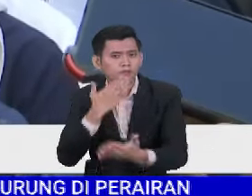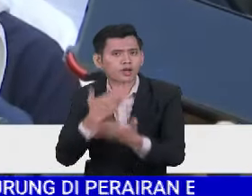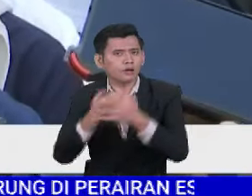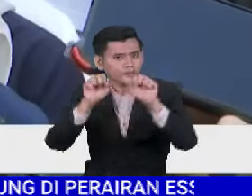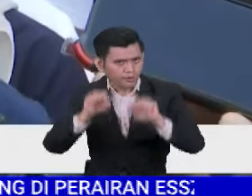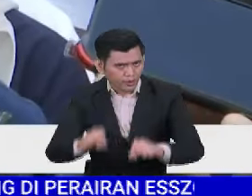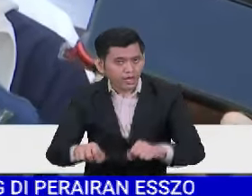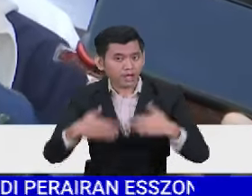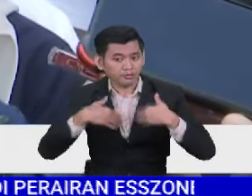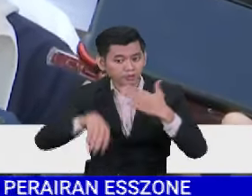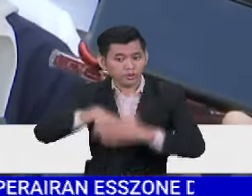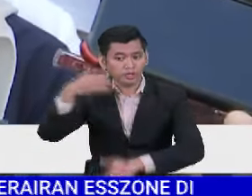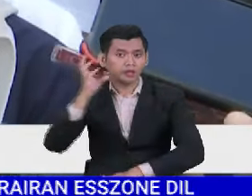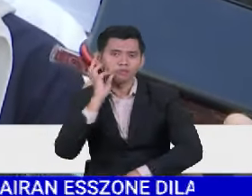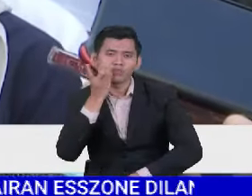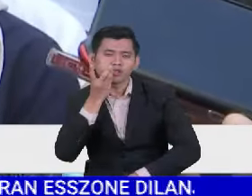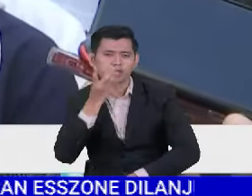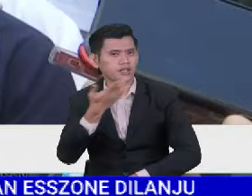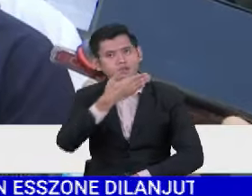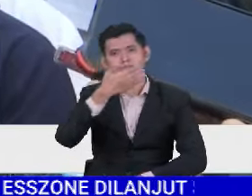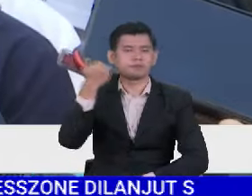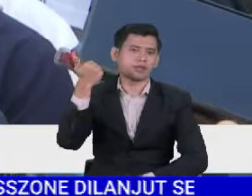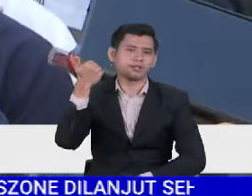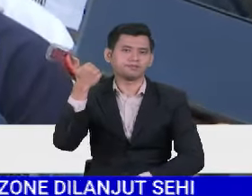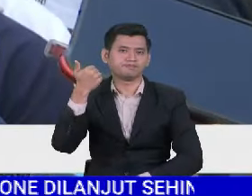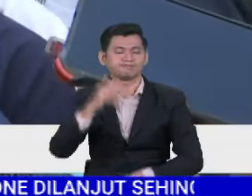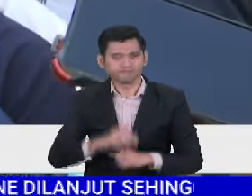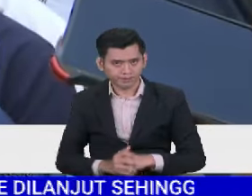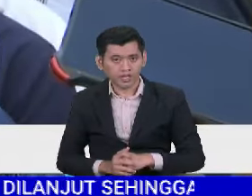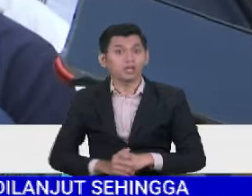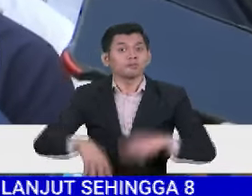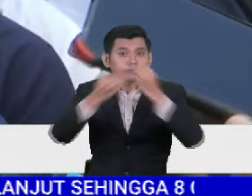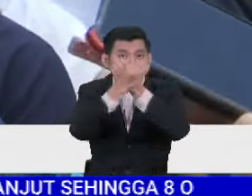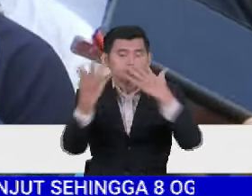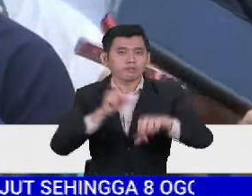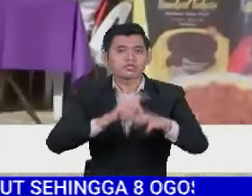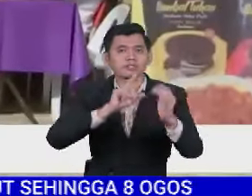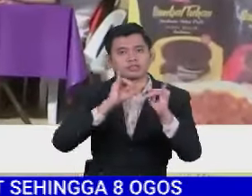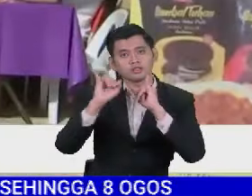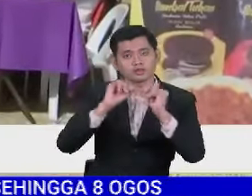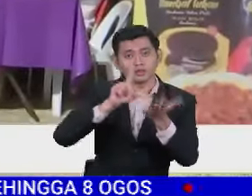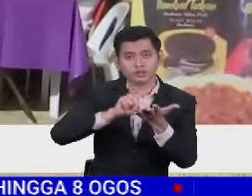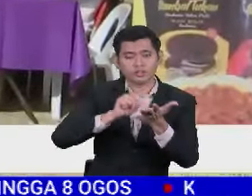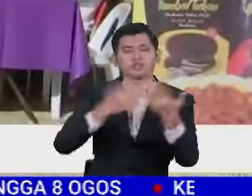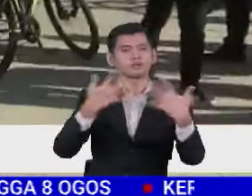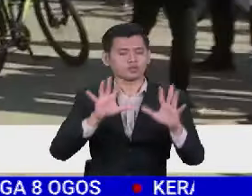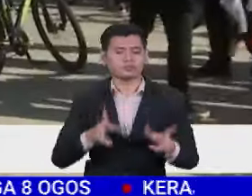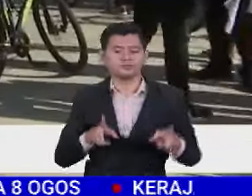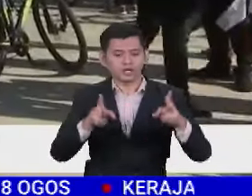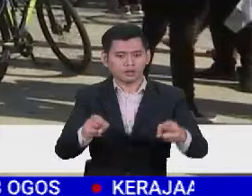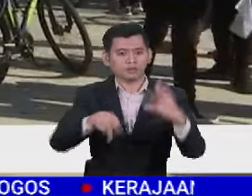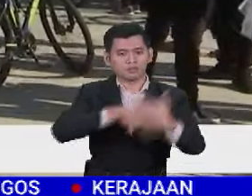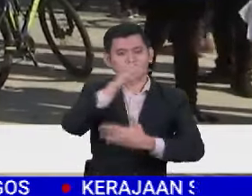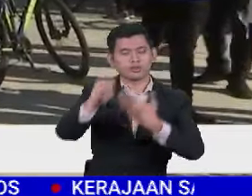na brush lebih tinggi daripada Freddy Freddy Sebelumnya dia memberitahu Sidang mediasi lepas menyempurnakan program